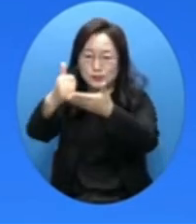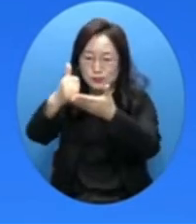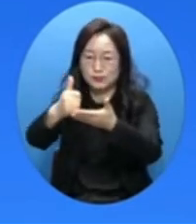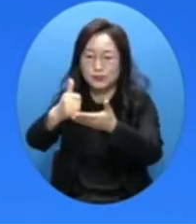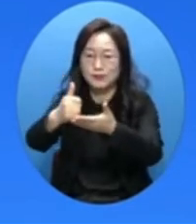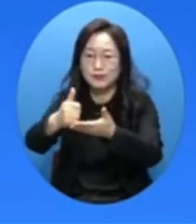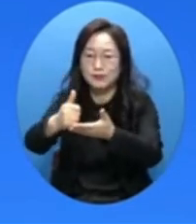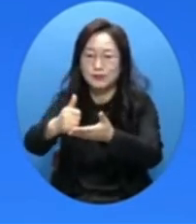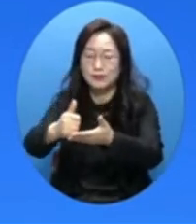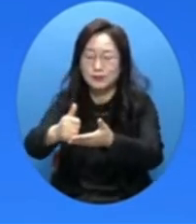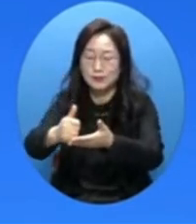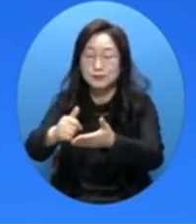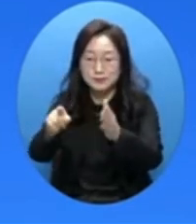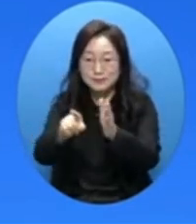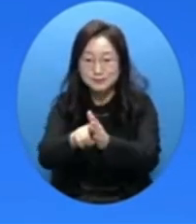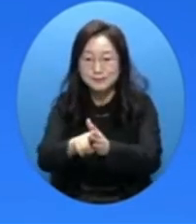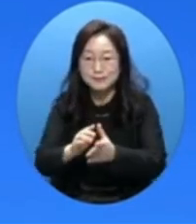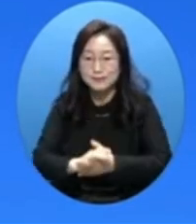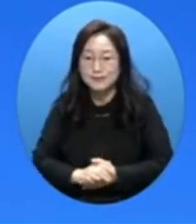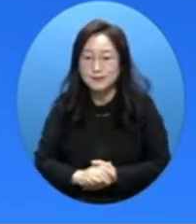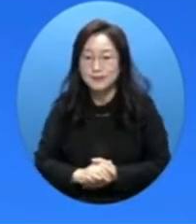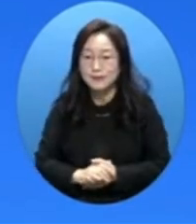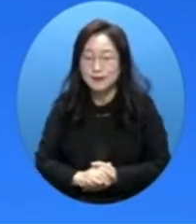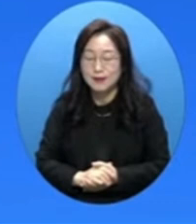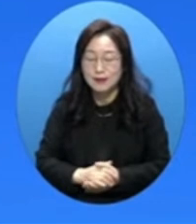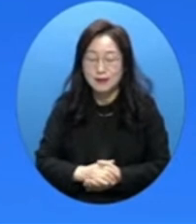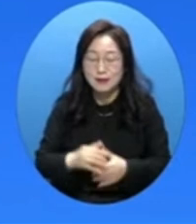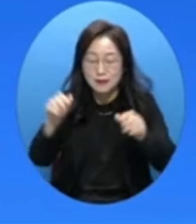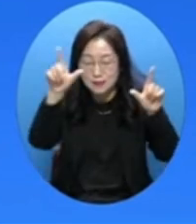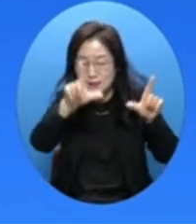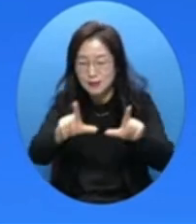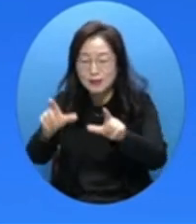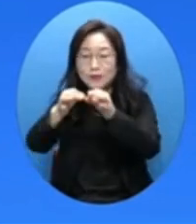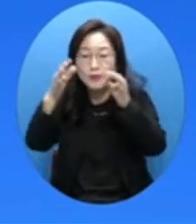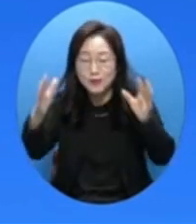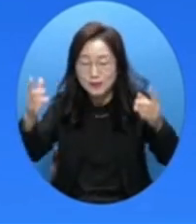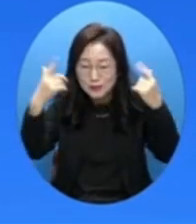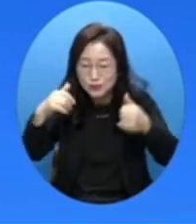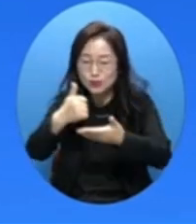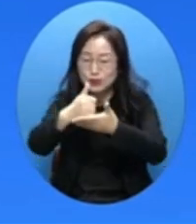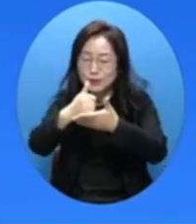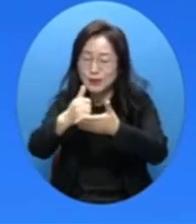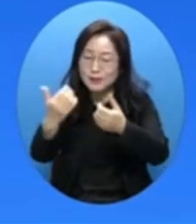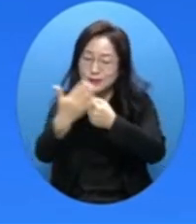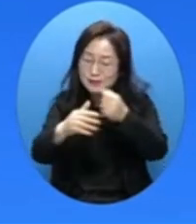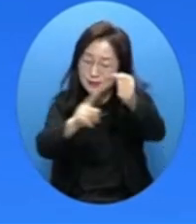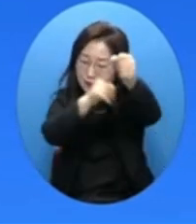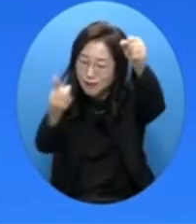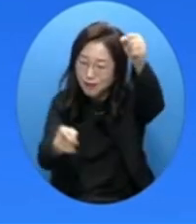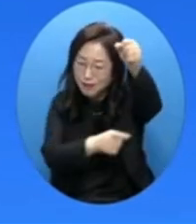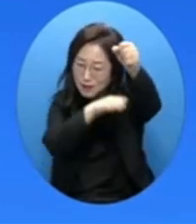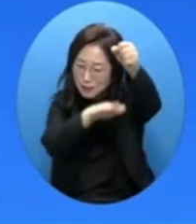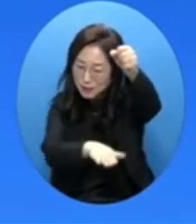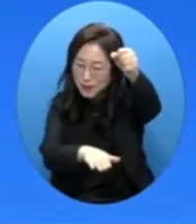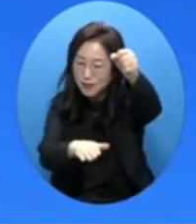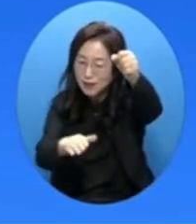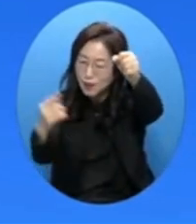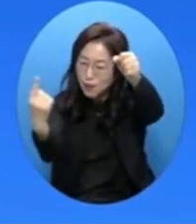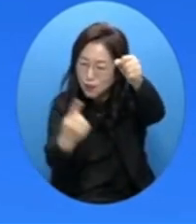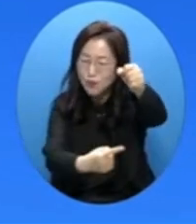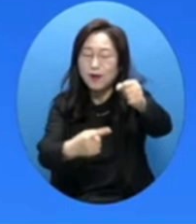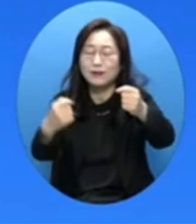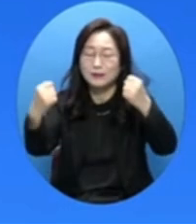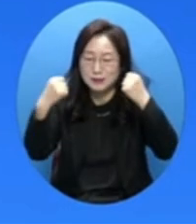우리의 주님이신 것입니다. 우리 일생 살아가는 동안 늘 주님의 은혜 날개 아래 힘을 얻으며 샘을